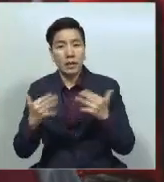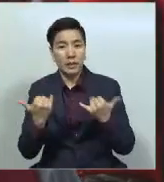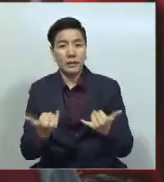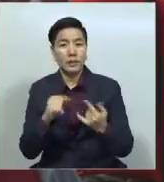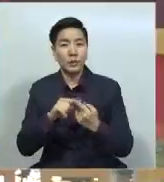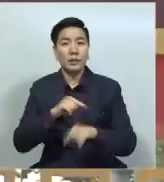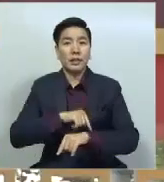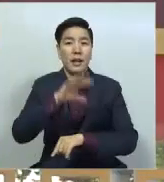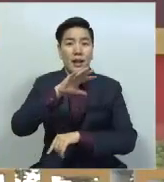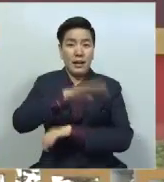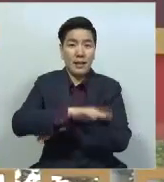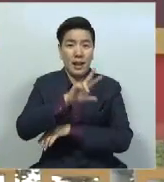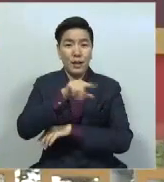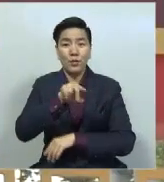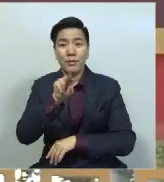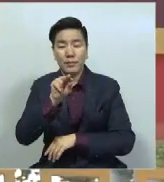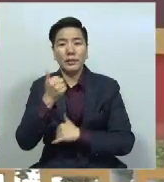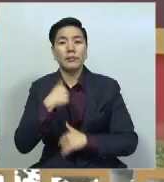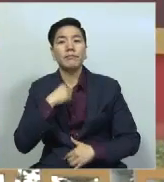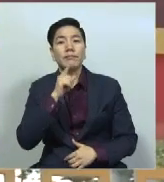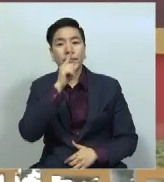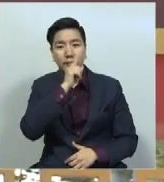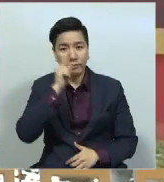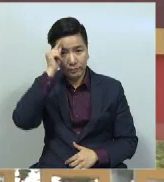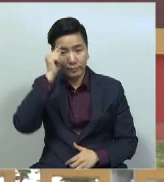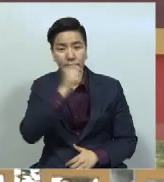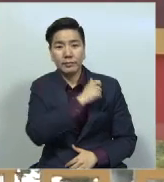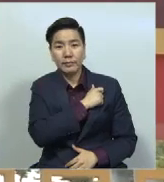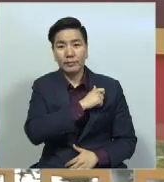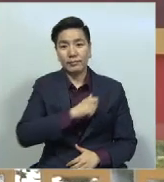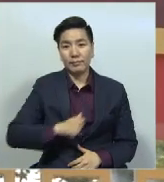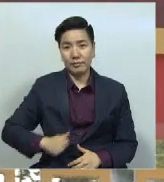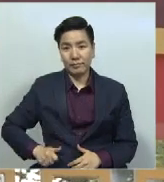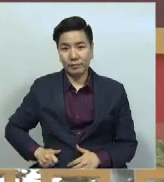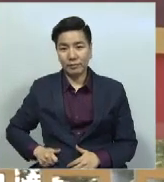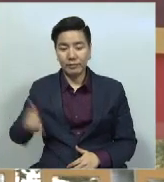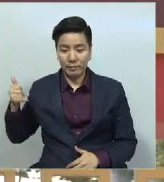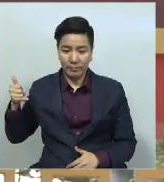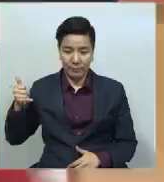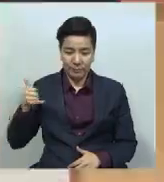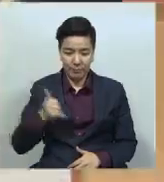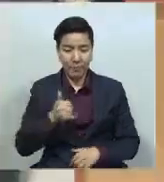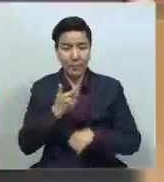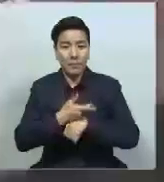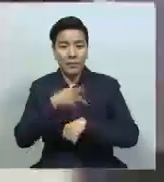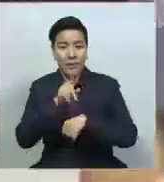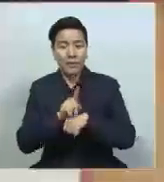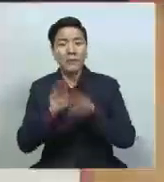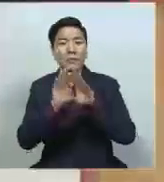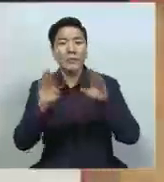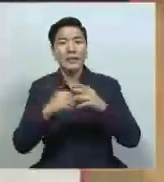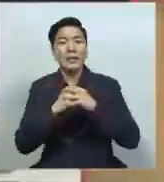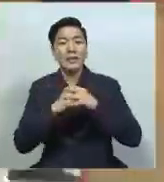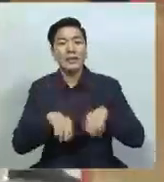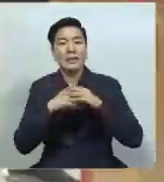ในวันนี้นะครับเวลา 15:30 นสมเด็จพระเทพรัตนราชสุดาสยามบรมราชกุมารีจะเสด็จไปเป็นองค์ประธานในพิธีเปิดง